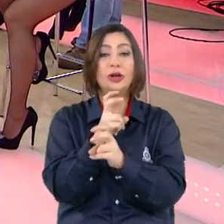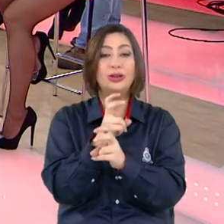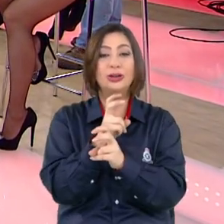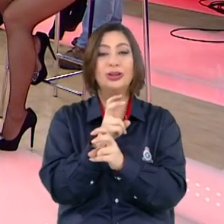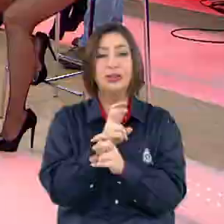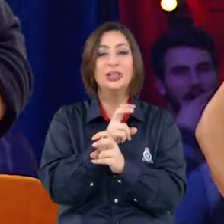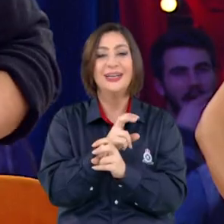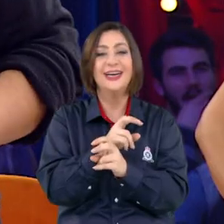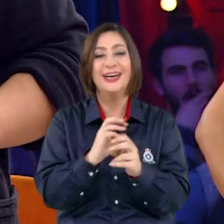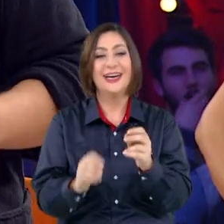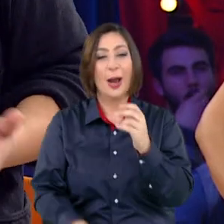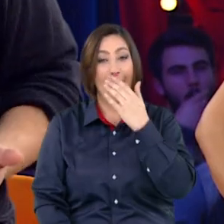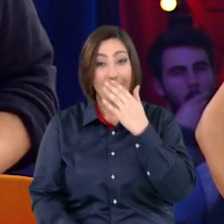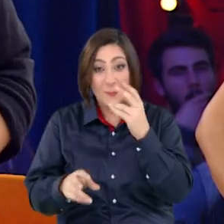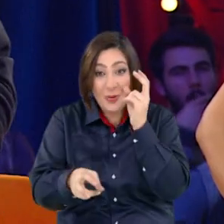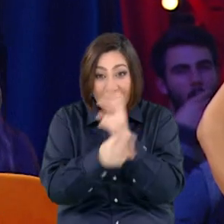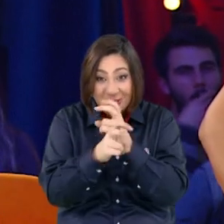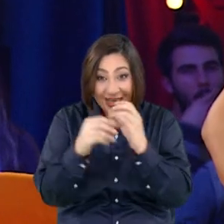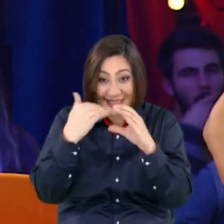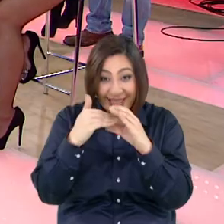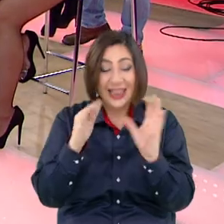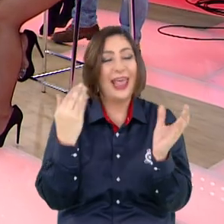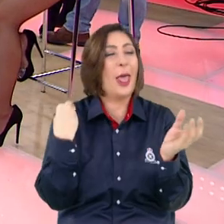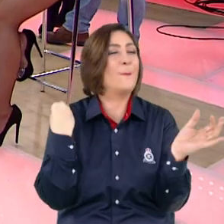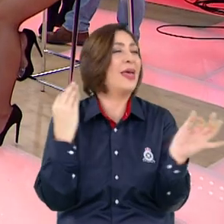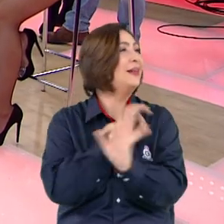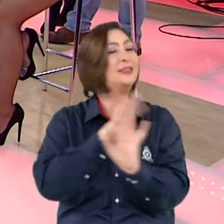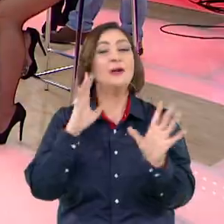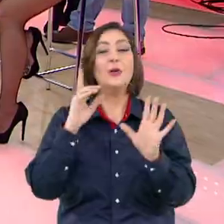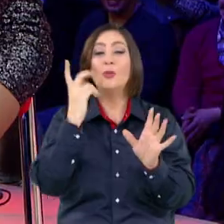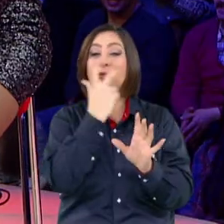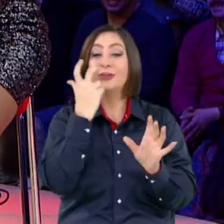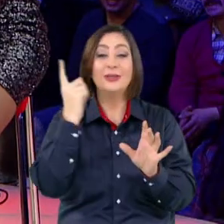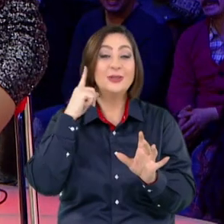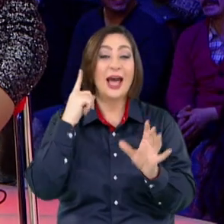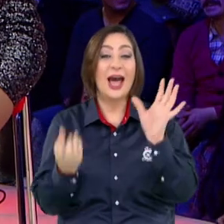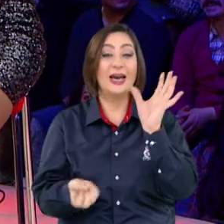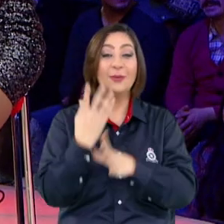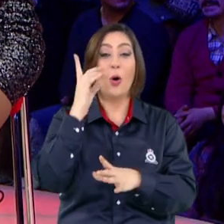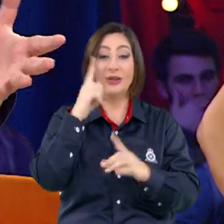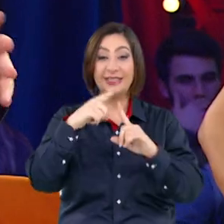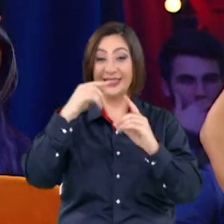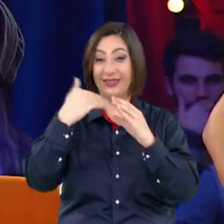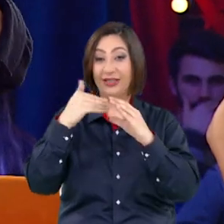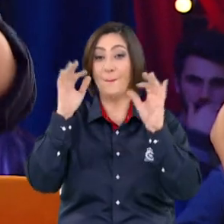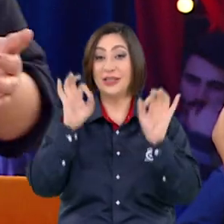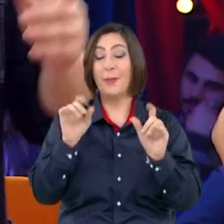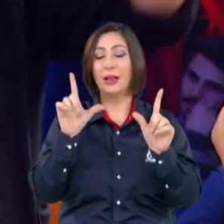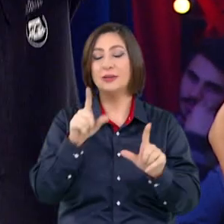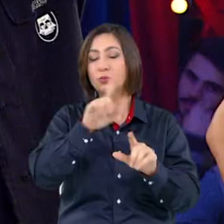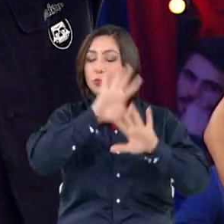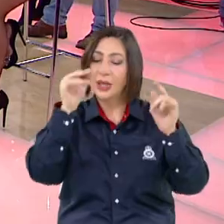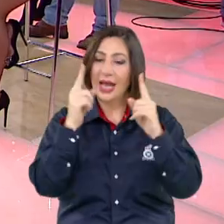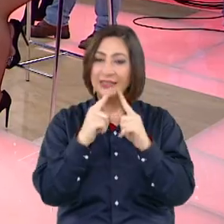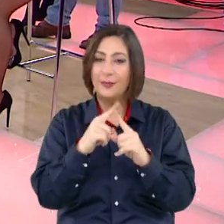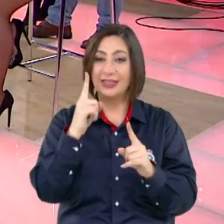Bomboş. Evet. Boş kaset çıkardım. Tabii yepyeni bir şey. Müzikte çığır açtım. Çığır açtım. Şimdi efendim önce Twitter'dan başlamak lazım. Sizin bütün